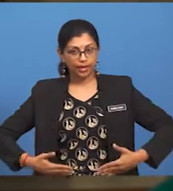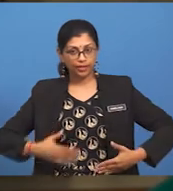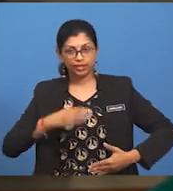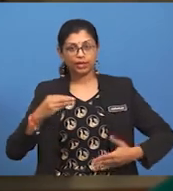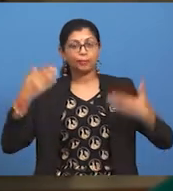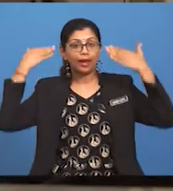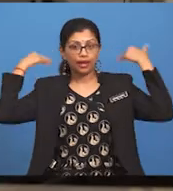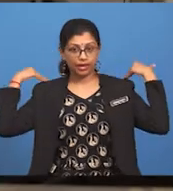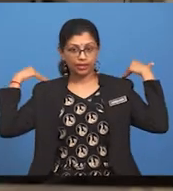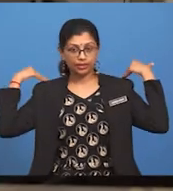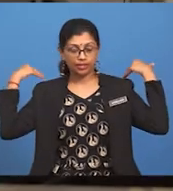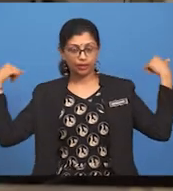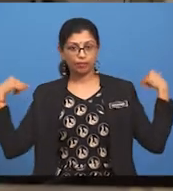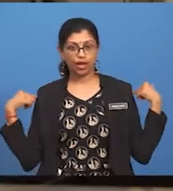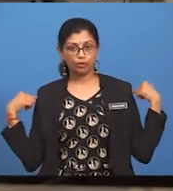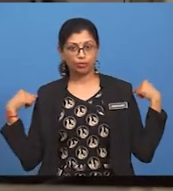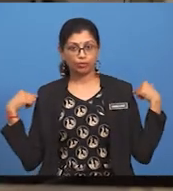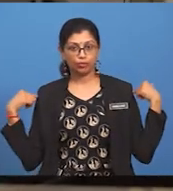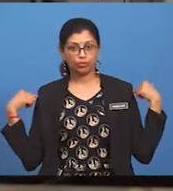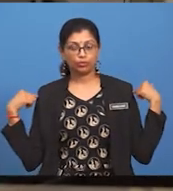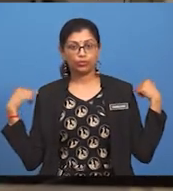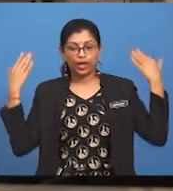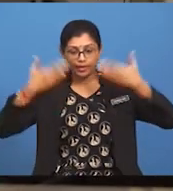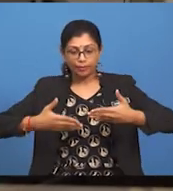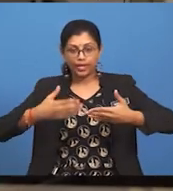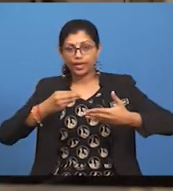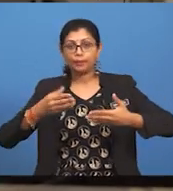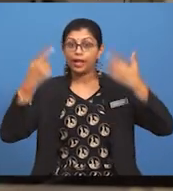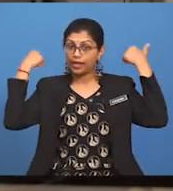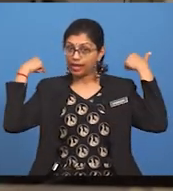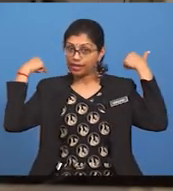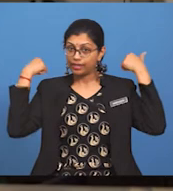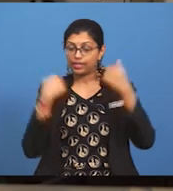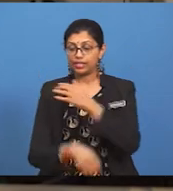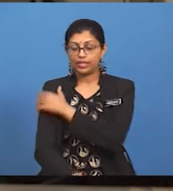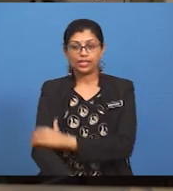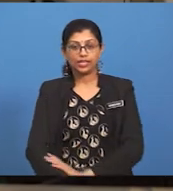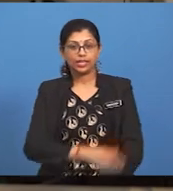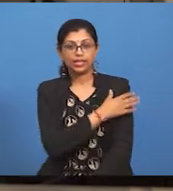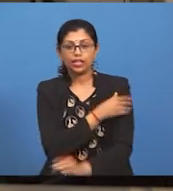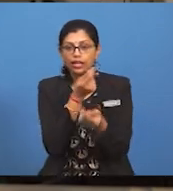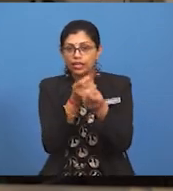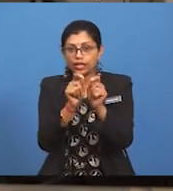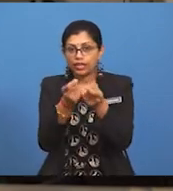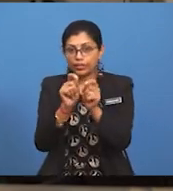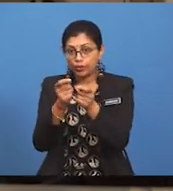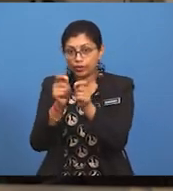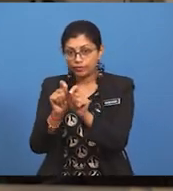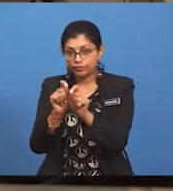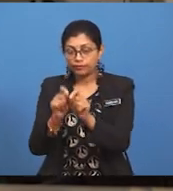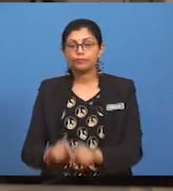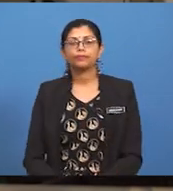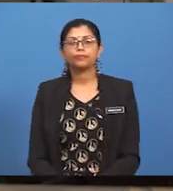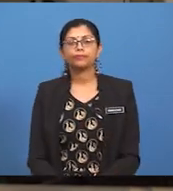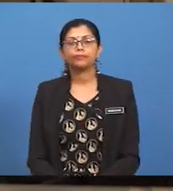dan belakang, bahu mendatang hadapan dan belakang, lengan kedut di kepala lengan dan